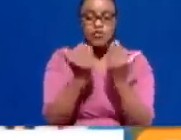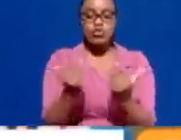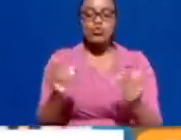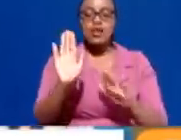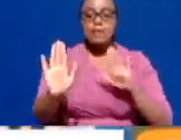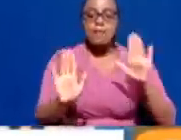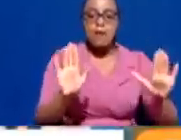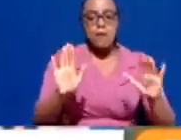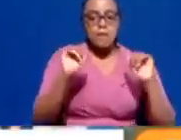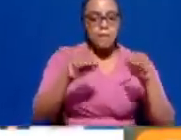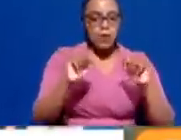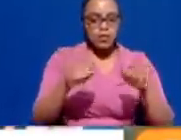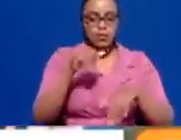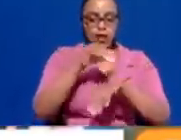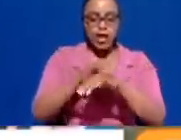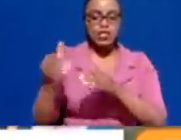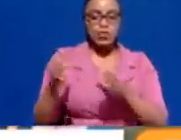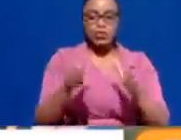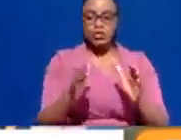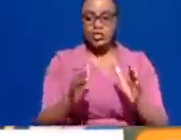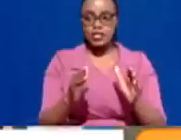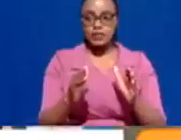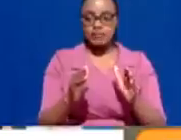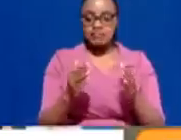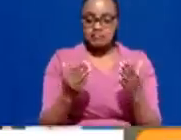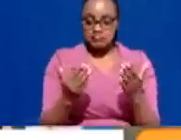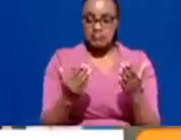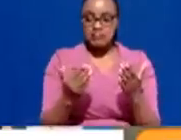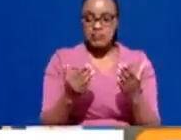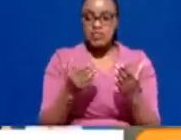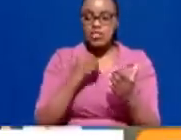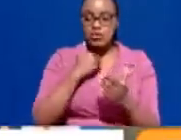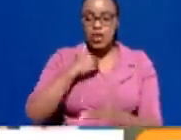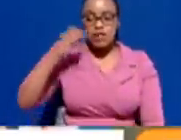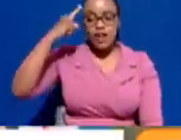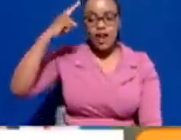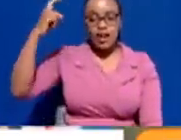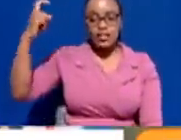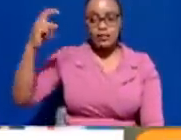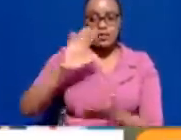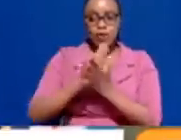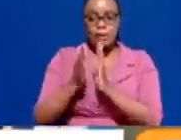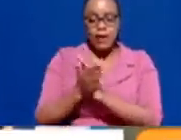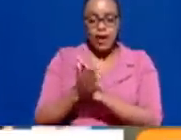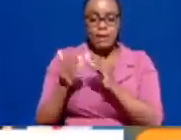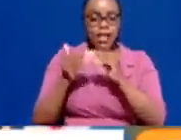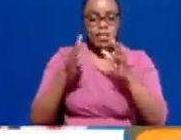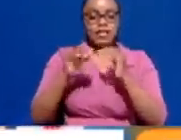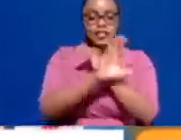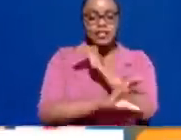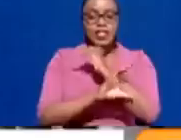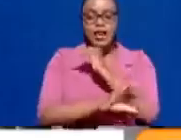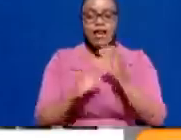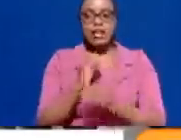wao waweze kupata nafasi ya kuwa na ndoto ya kuwa viongozi katika taifa letu la